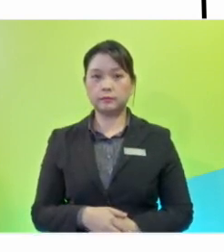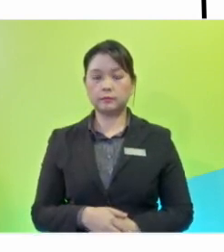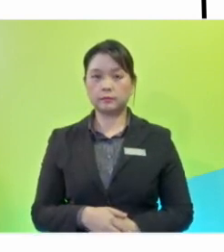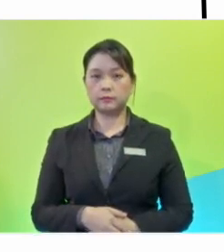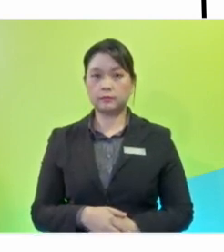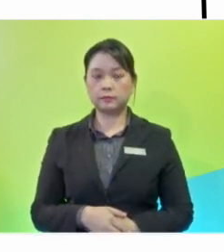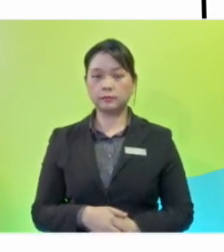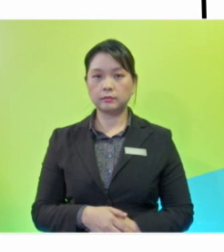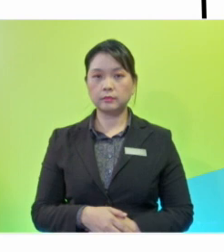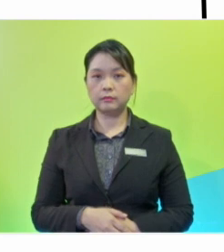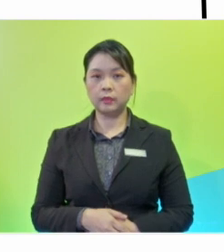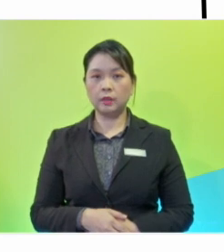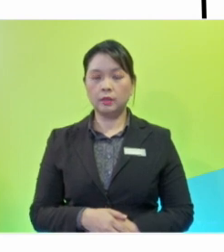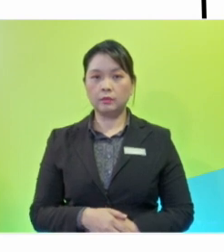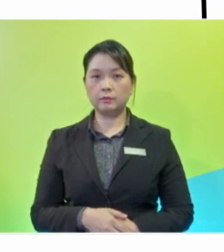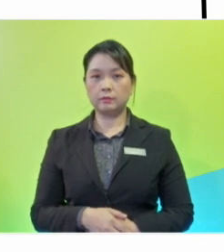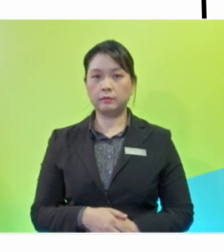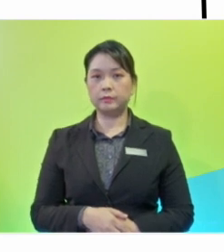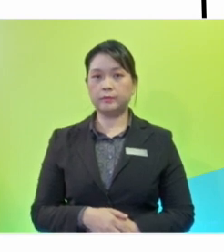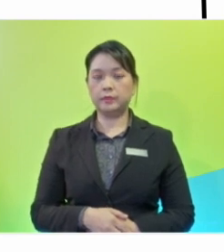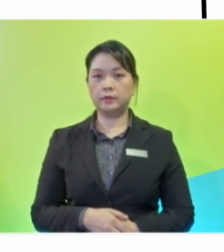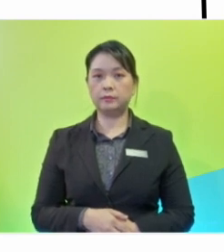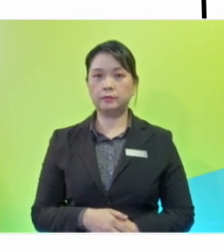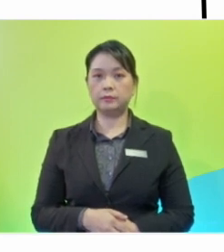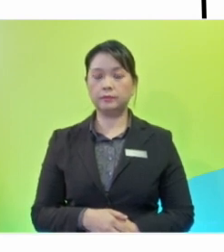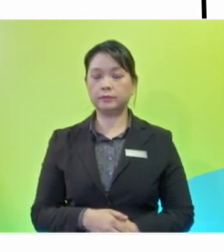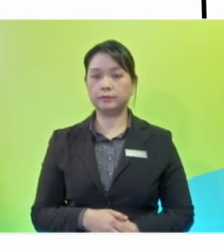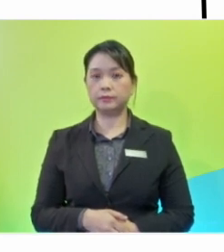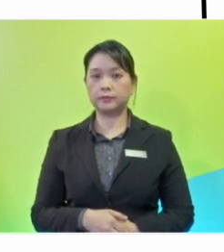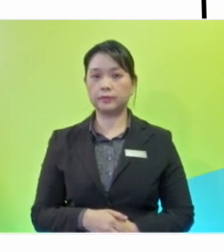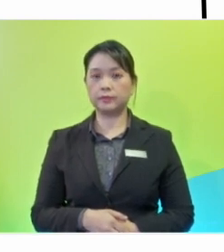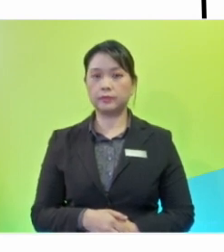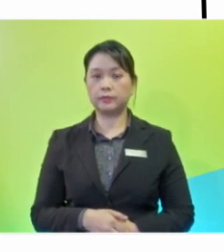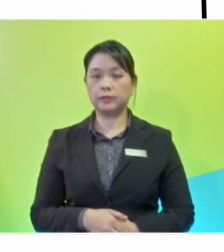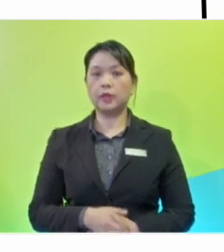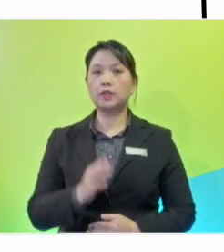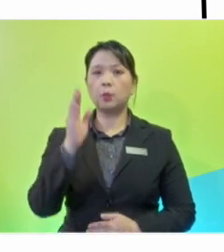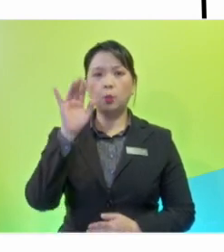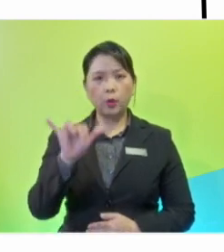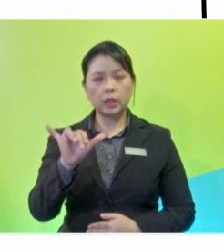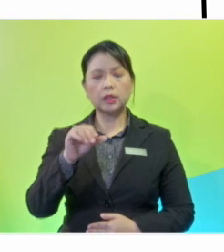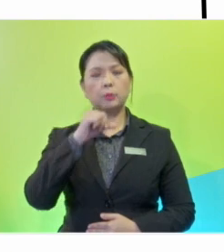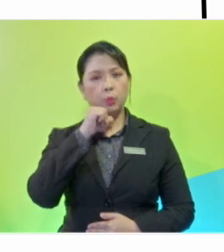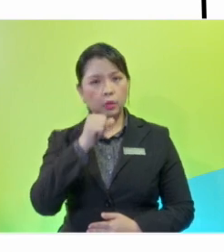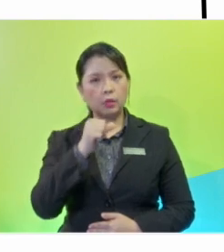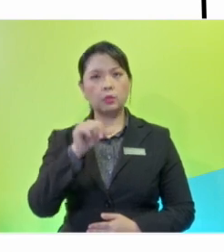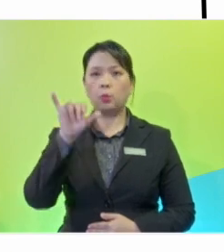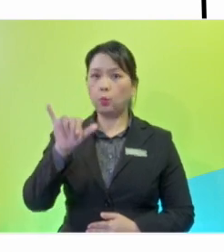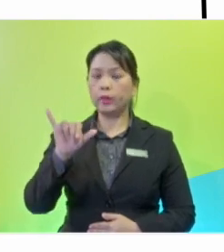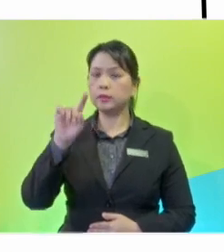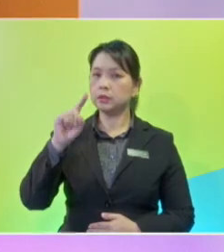way tapi kita tengok Pak Siwa kita buka white saja adalah log Why assassige macam-macam